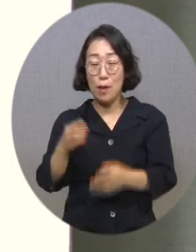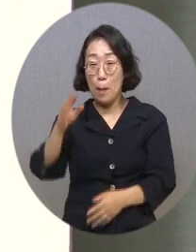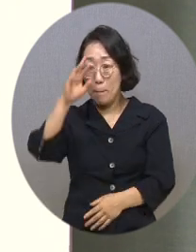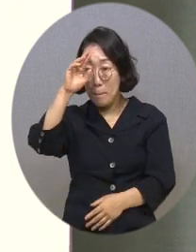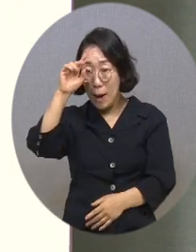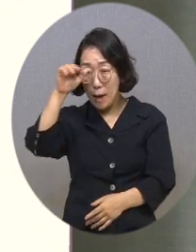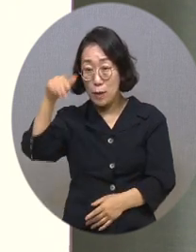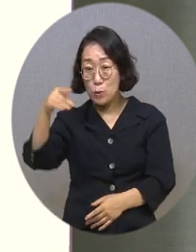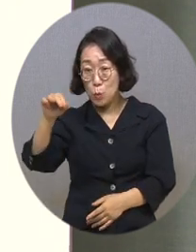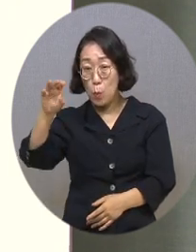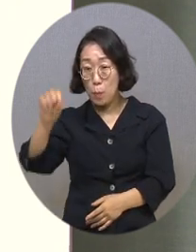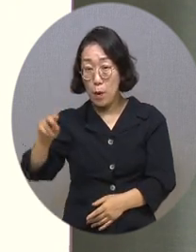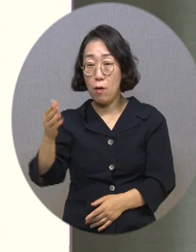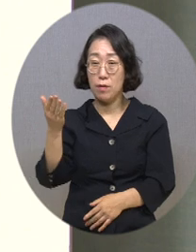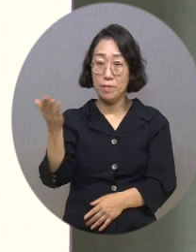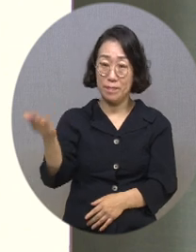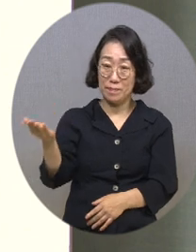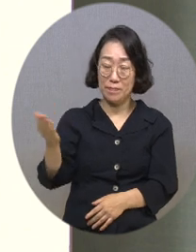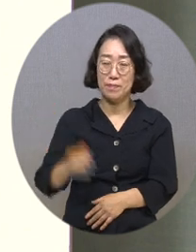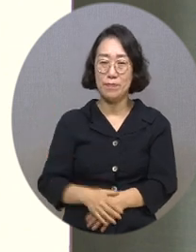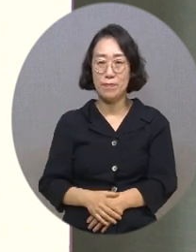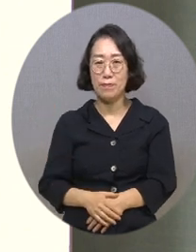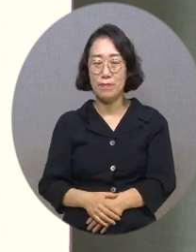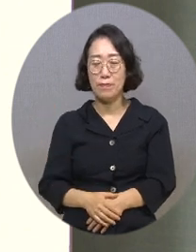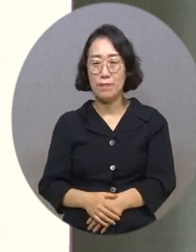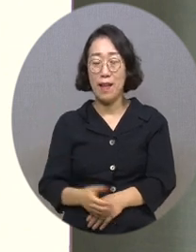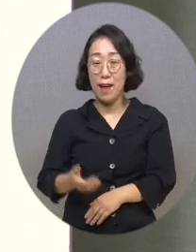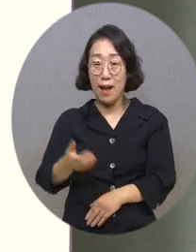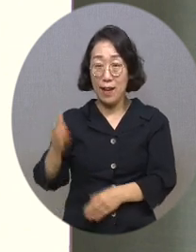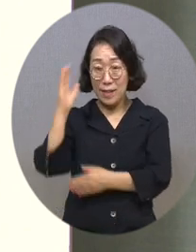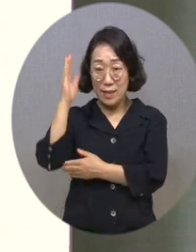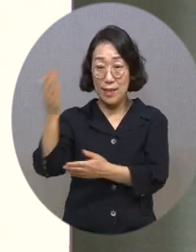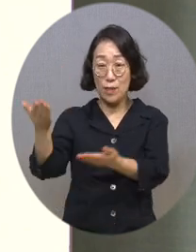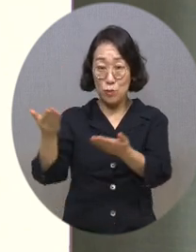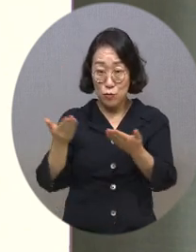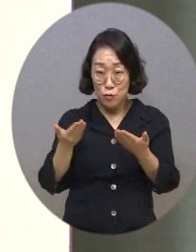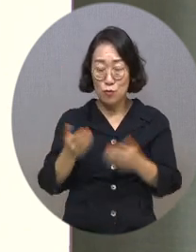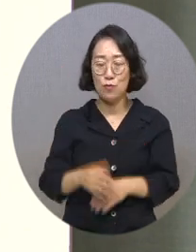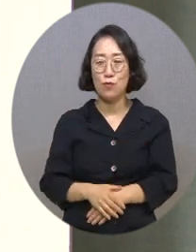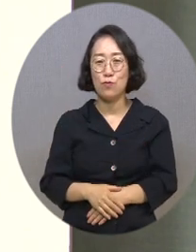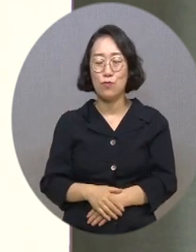박종명 시민 기자. 이분은 아까 소개했지만은